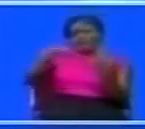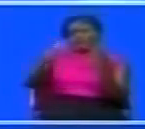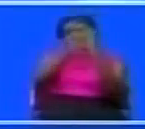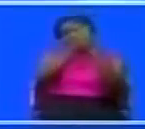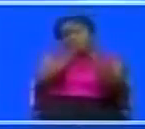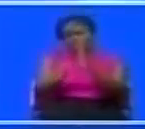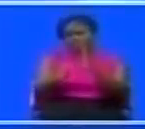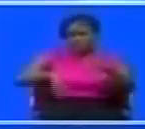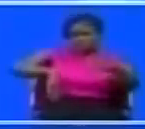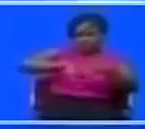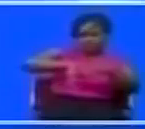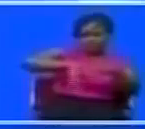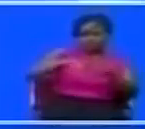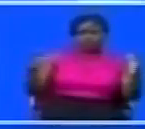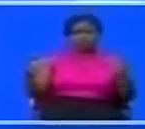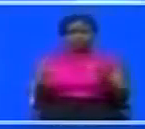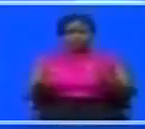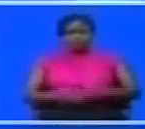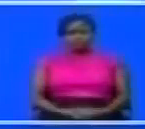Afrika.